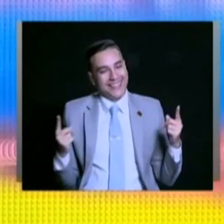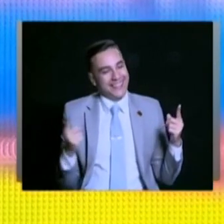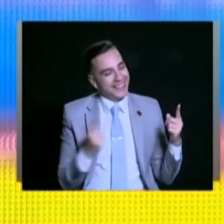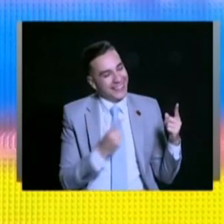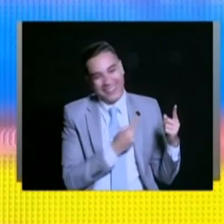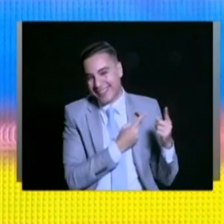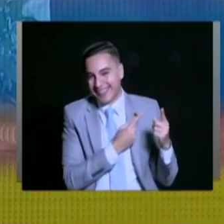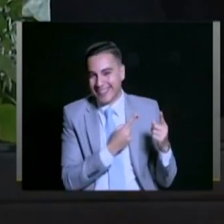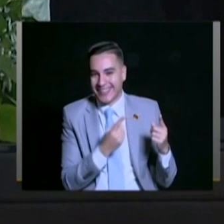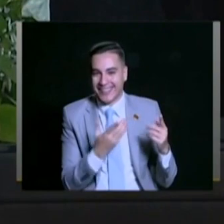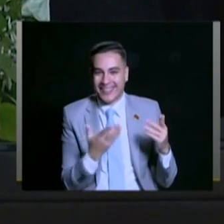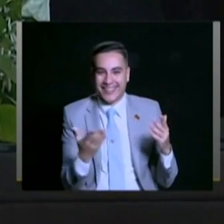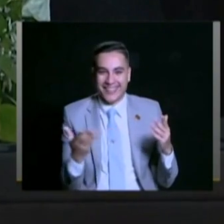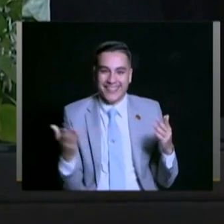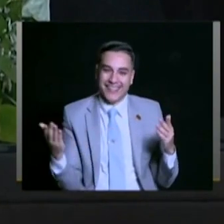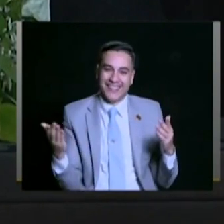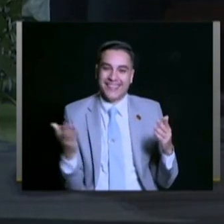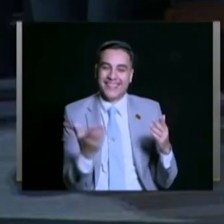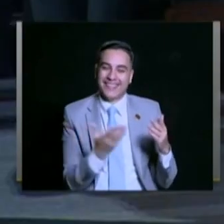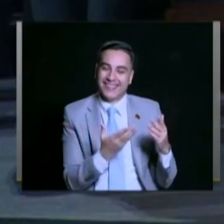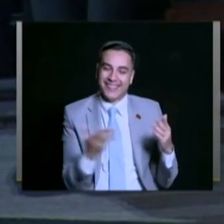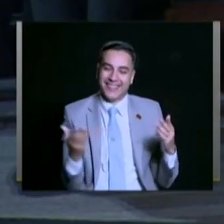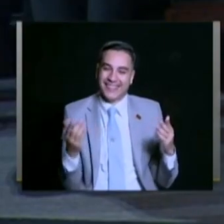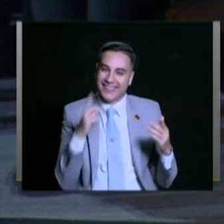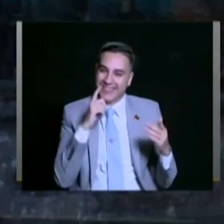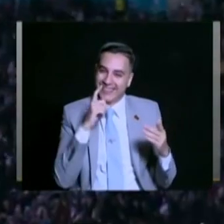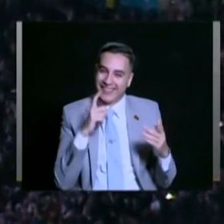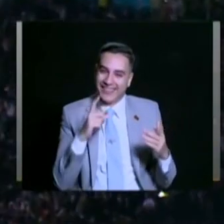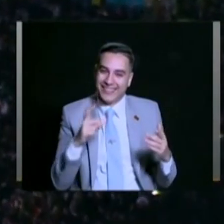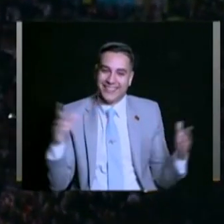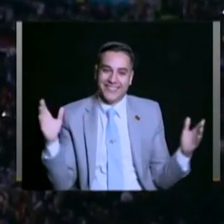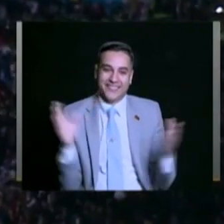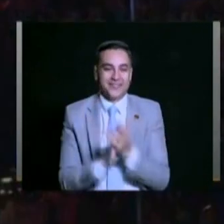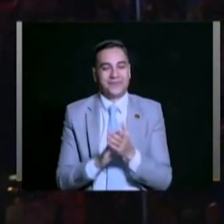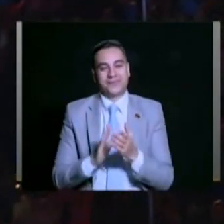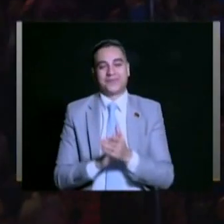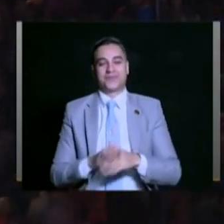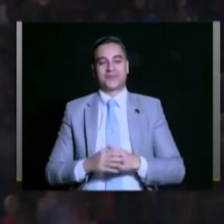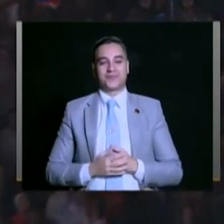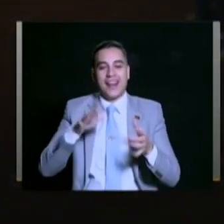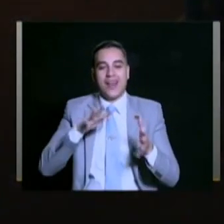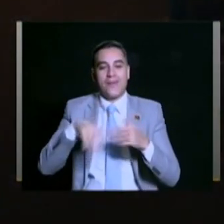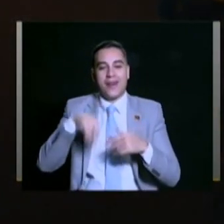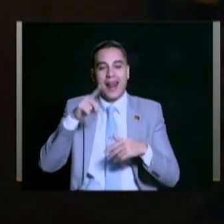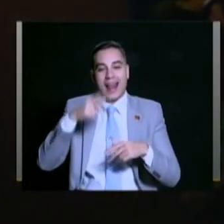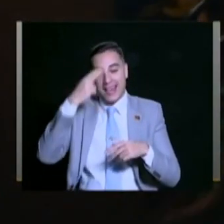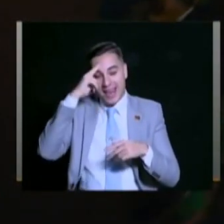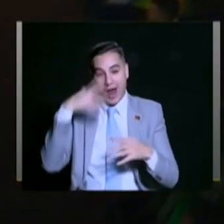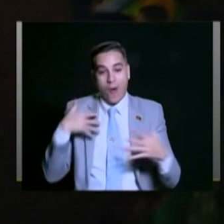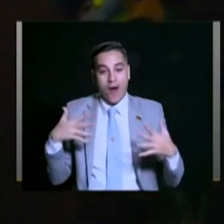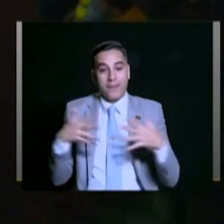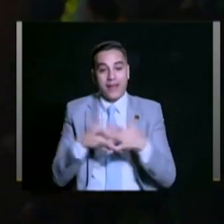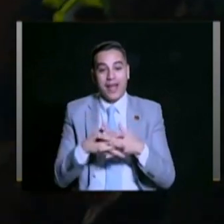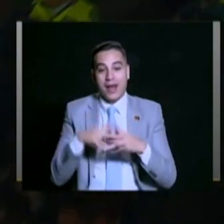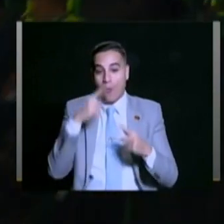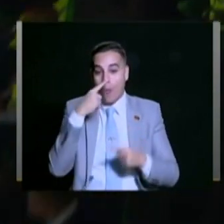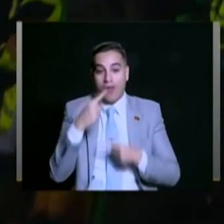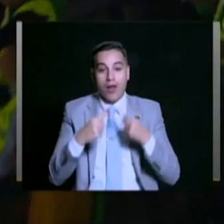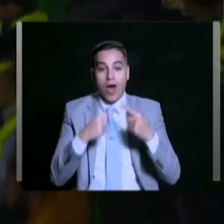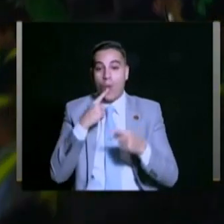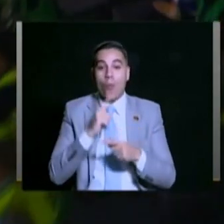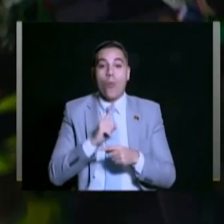اشاره عاميه العالم كله بيتكلم بيه بالظبط بس احنا طبعا عندنا كل بلد بتختلف من اللغه اللغه عندنا